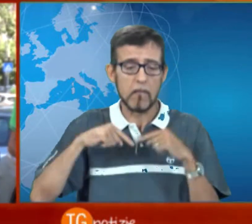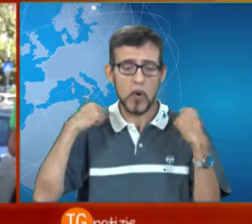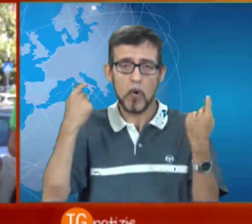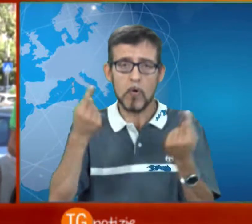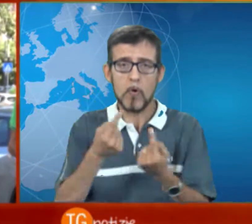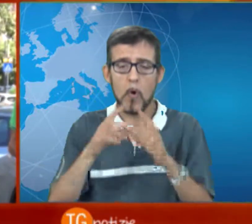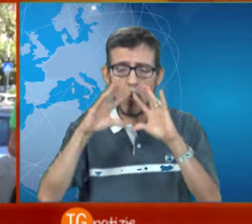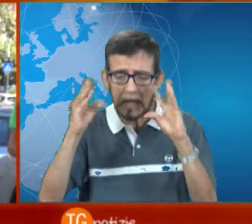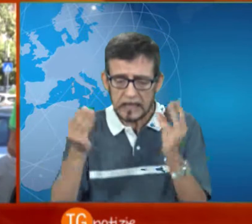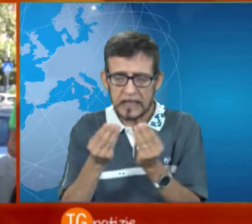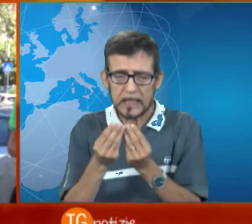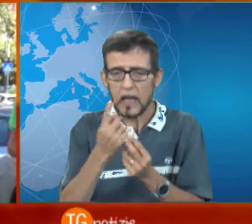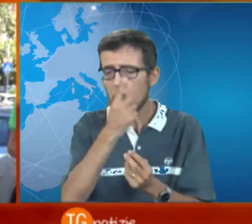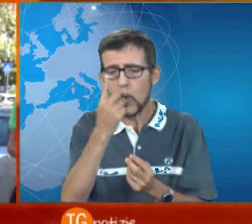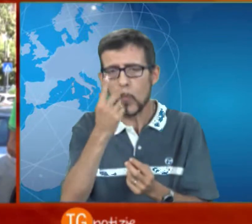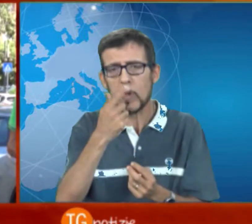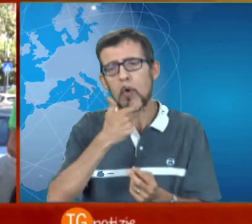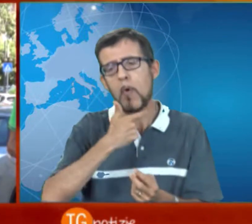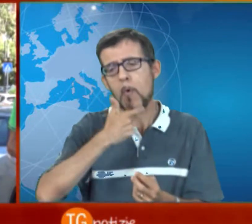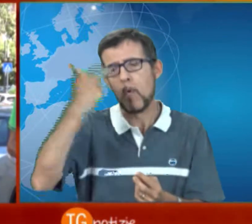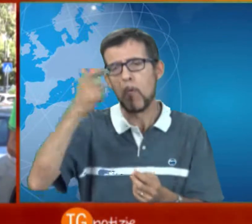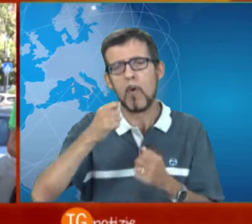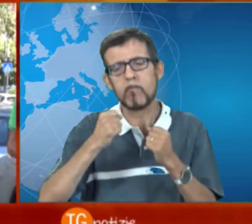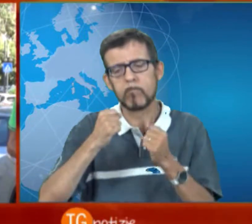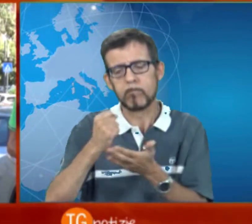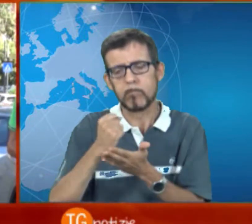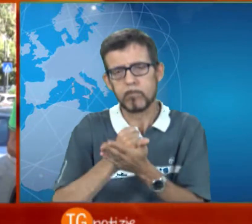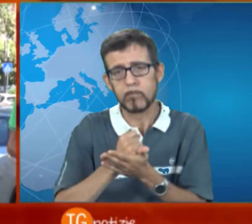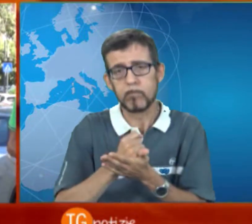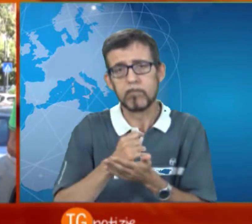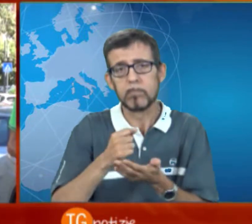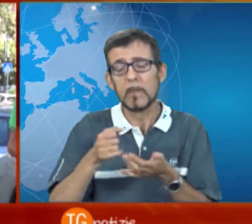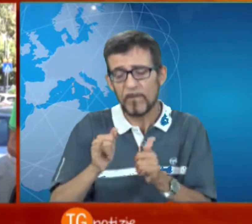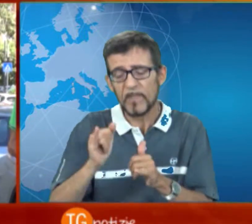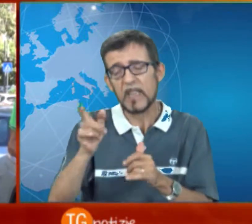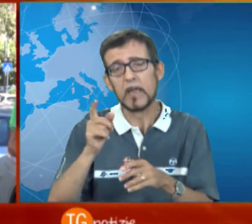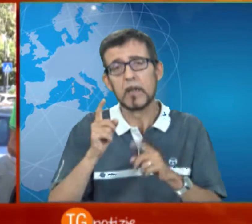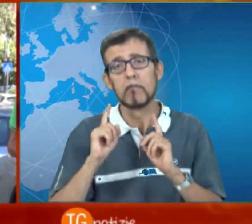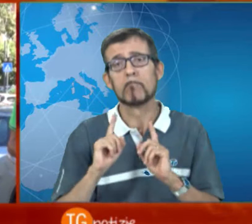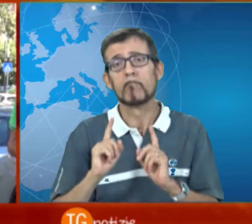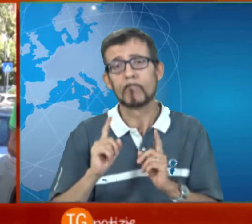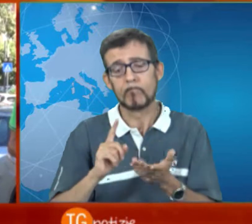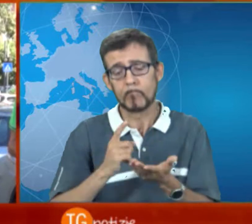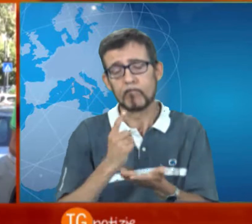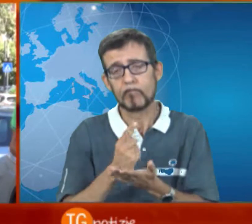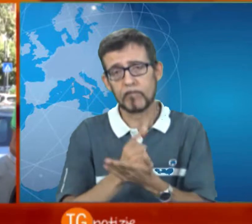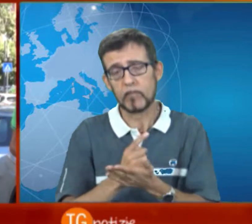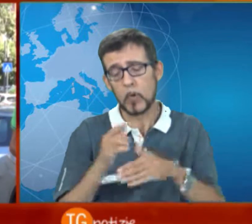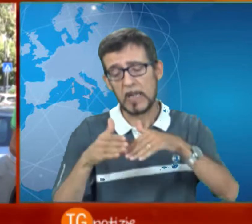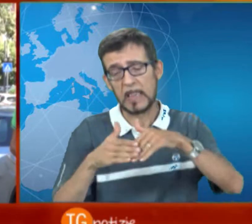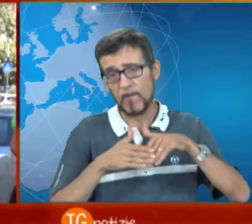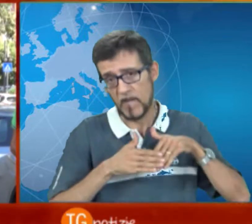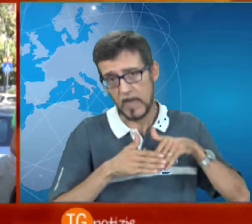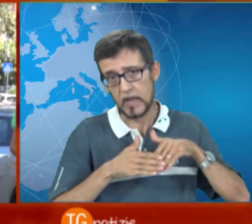voci in un unico urlo per poter fare in modo che anche i figli vengano tutelati e i genitori alla stessa maniera.